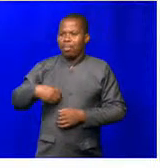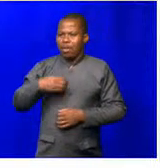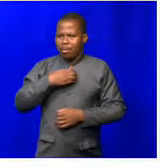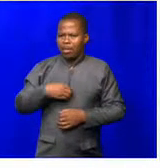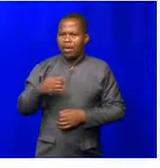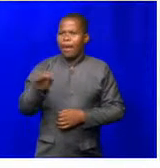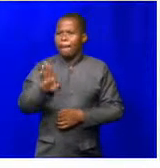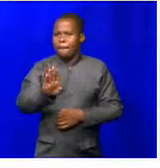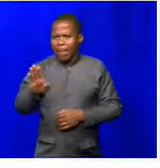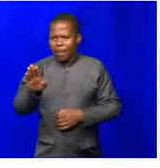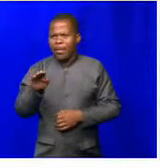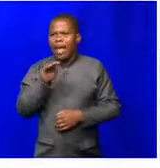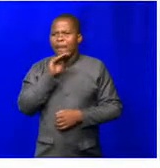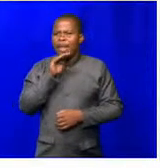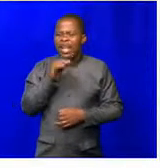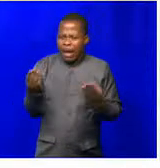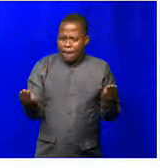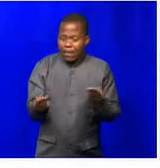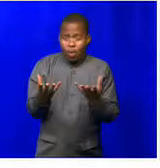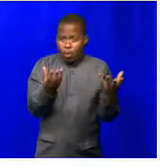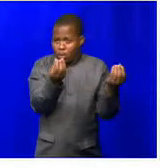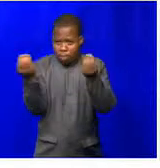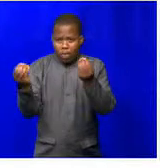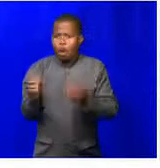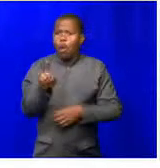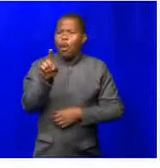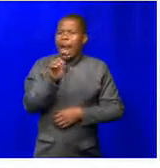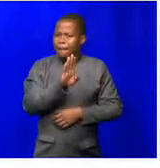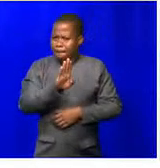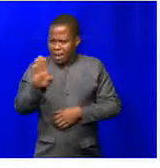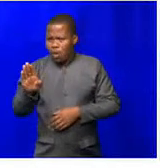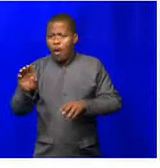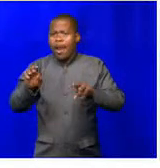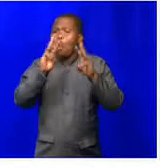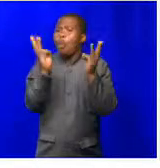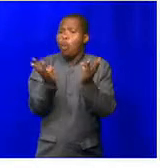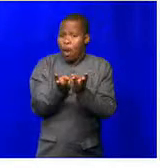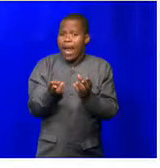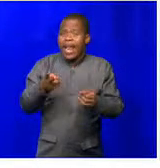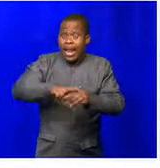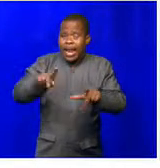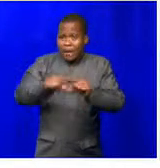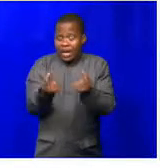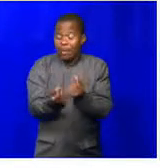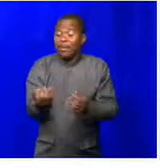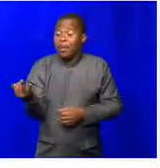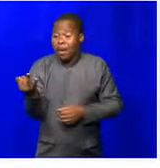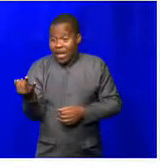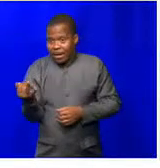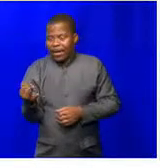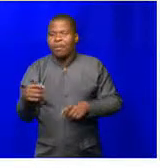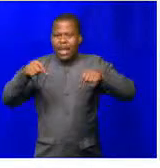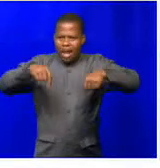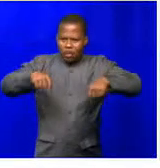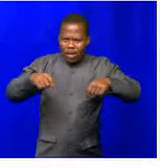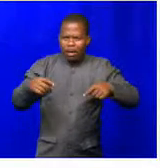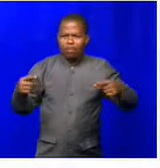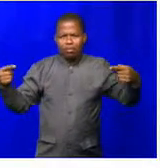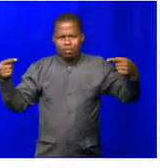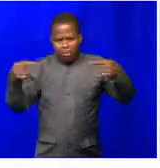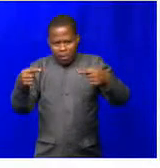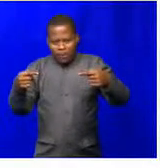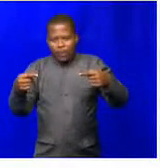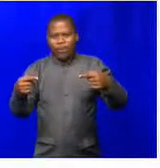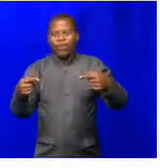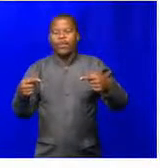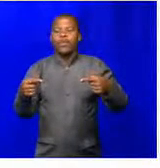ngale-El Clasico ubukelwa bamfu labangetulu kwa 1 billion umhlaba wonke. La macembu lamabili nakulembela sonto bekatholana enkundleni yeSantiago